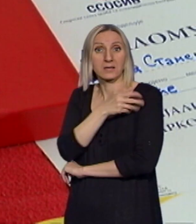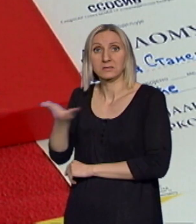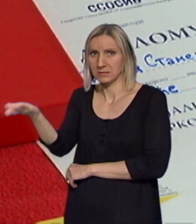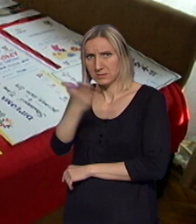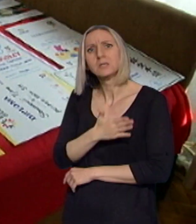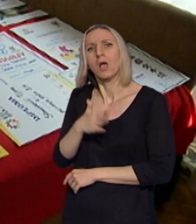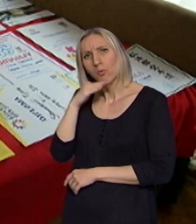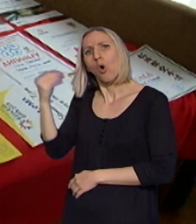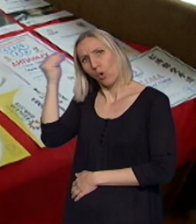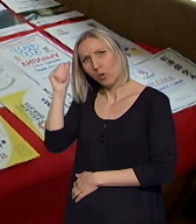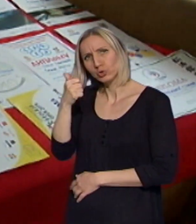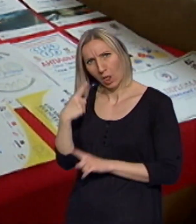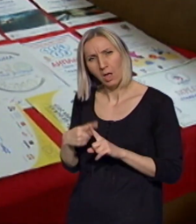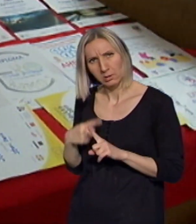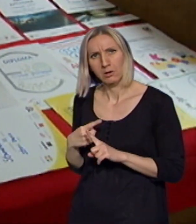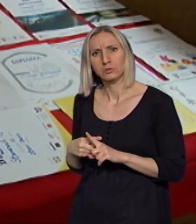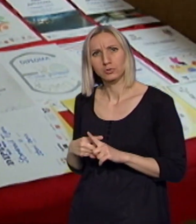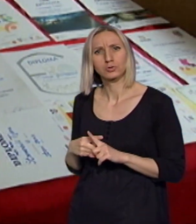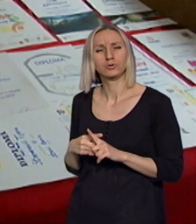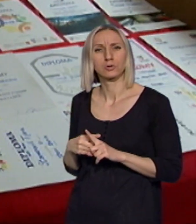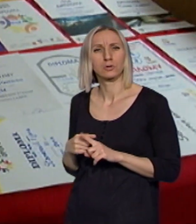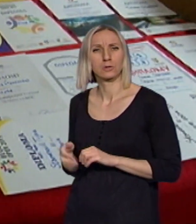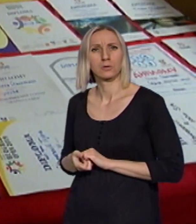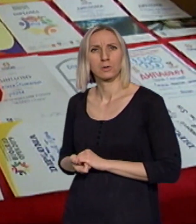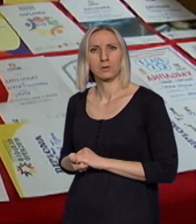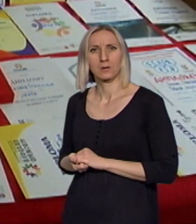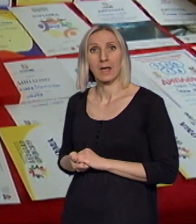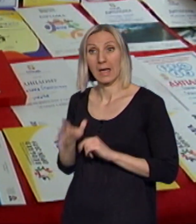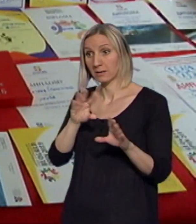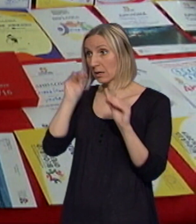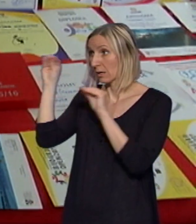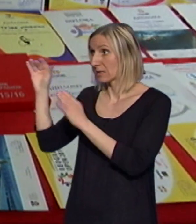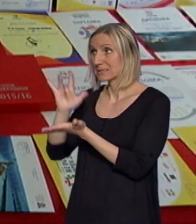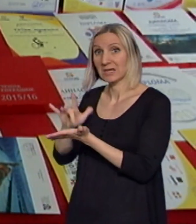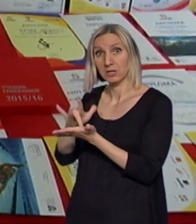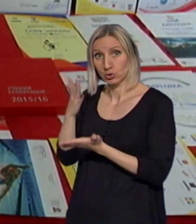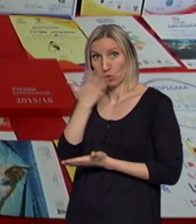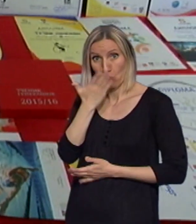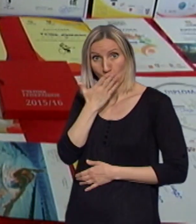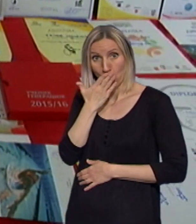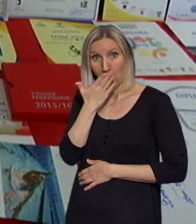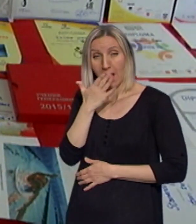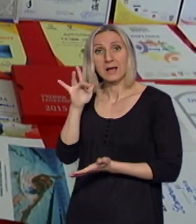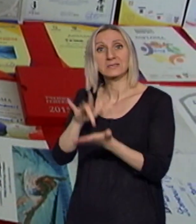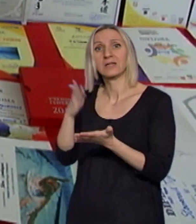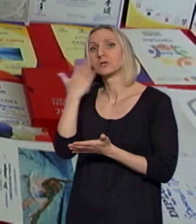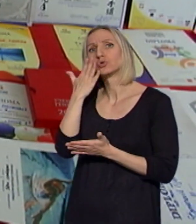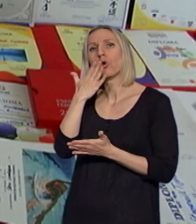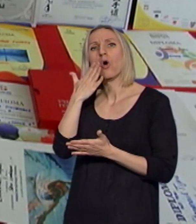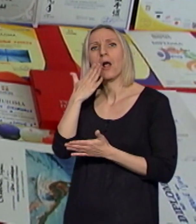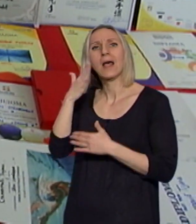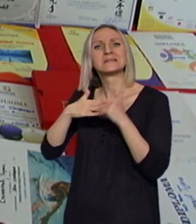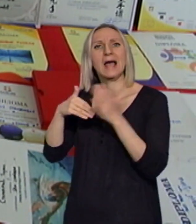obrazovanje i vi prelaskom u srednju školu to je u našem slučaju bila srednja zanatska